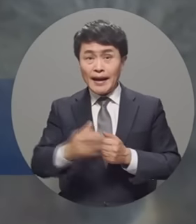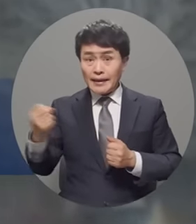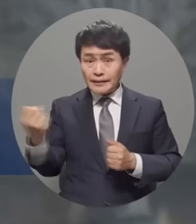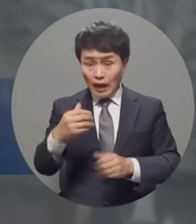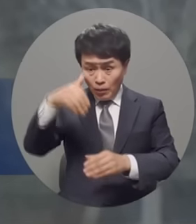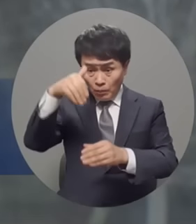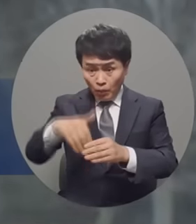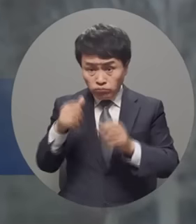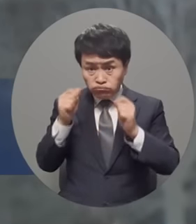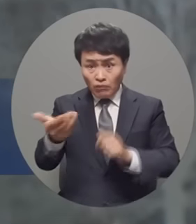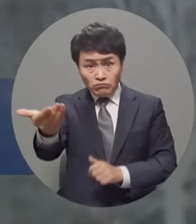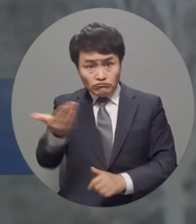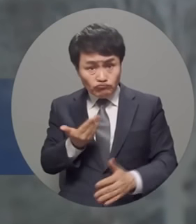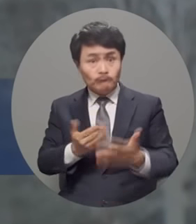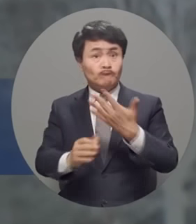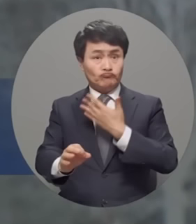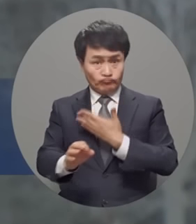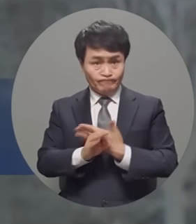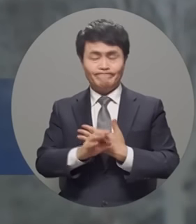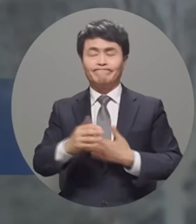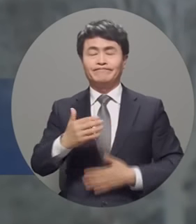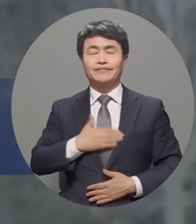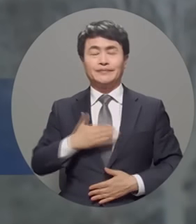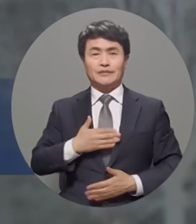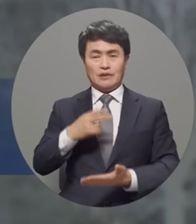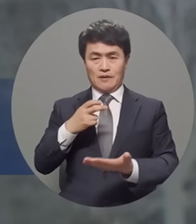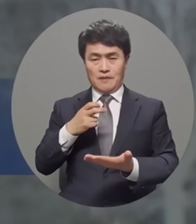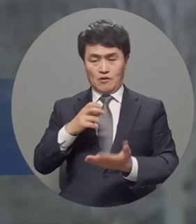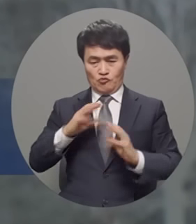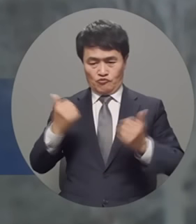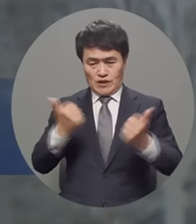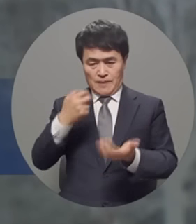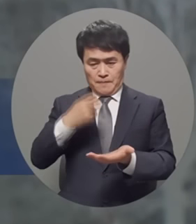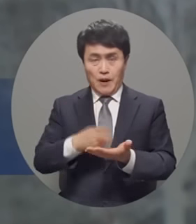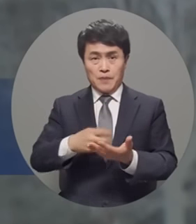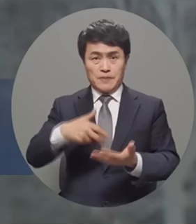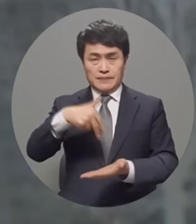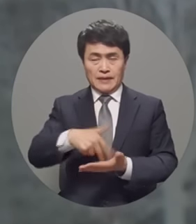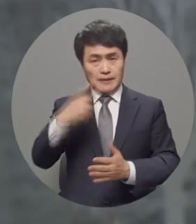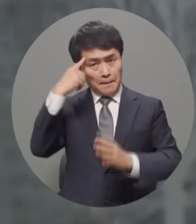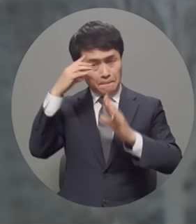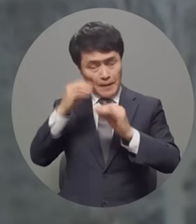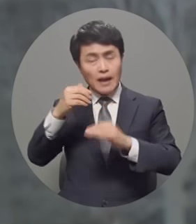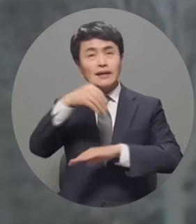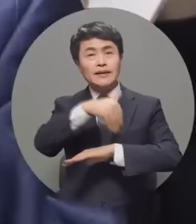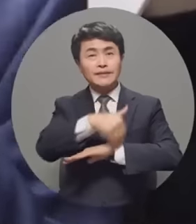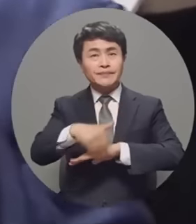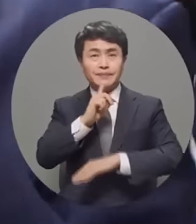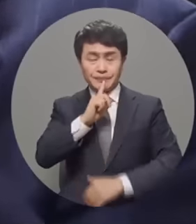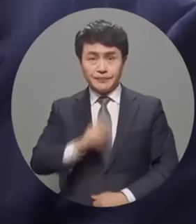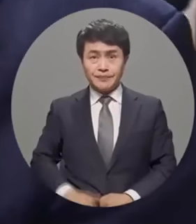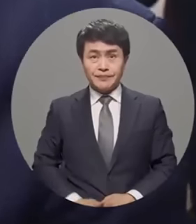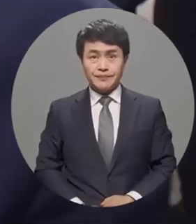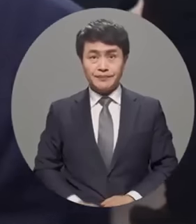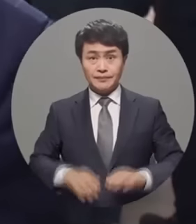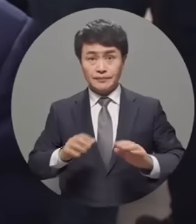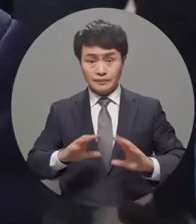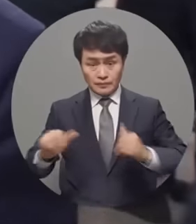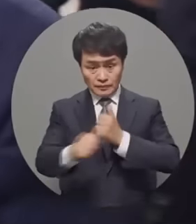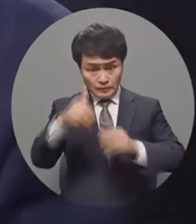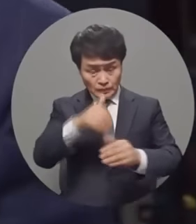기회가 주어진다면 저는 헌법기관으로 찬성할 생각입니다. 총선 참패에